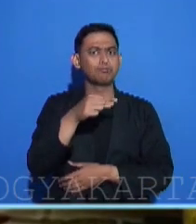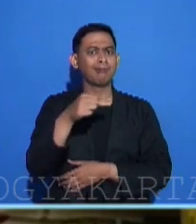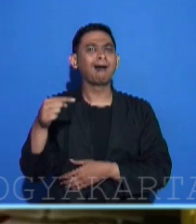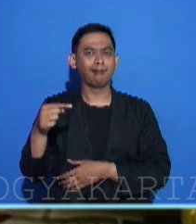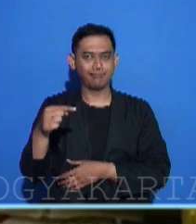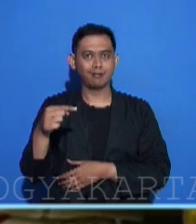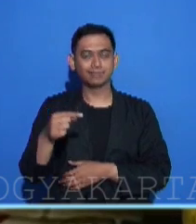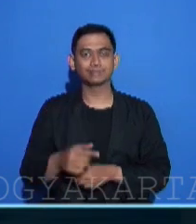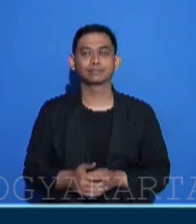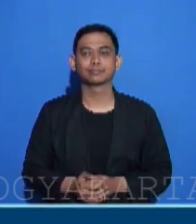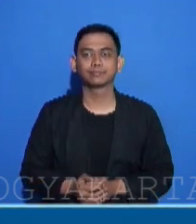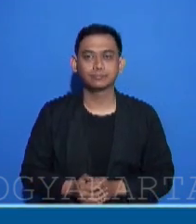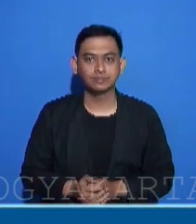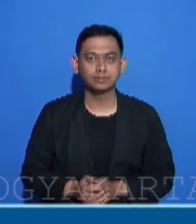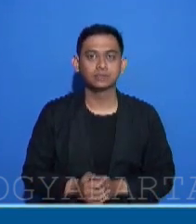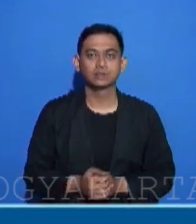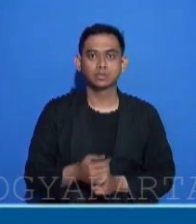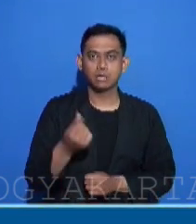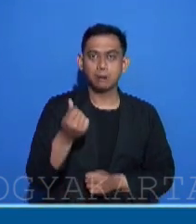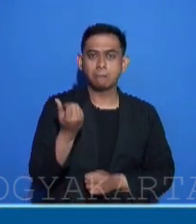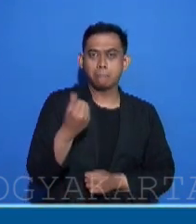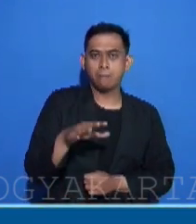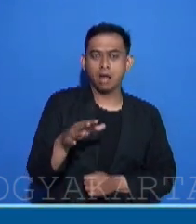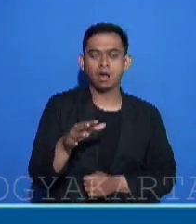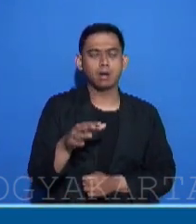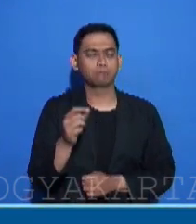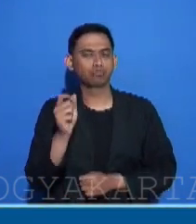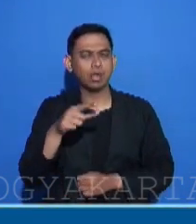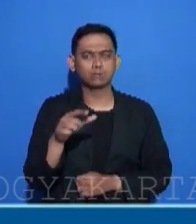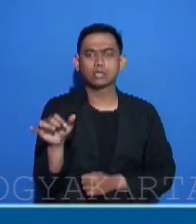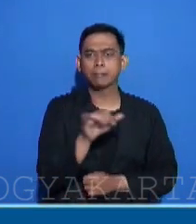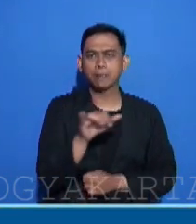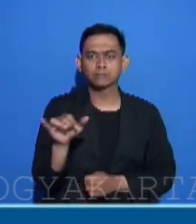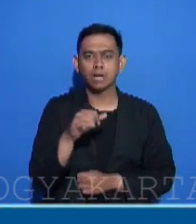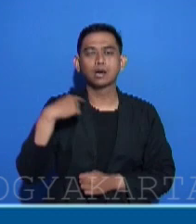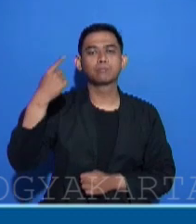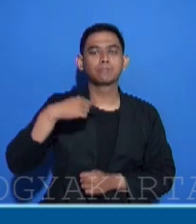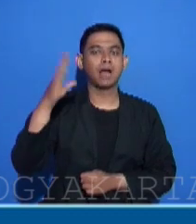harga murah sama mahal sama aja. Per hari berapa kilo, Mas?